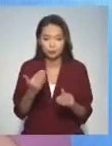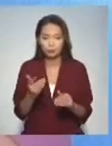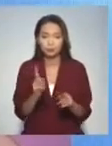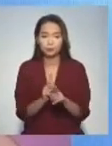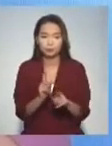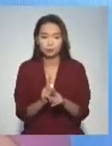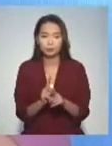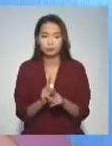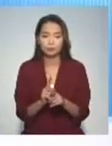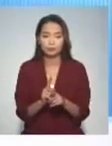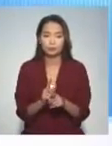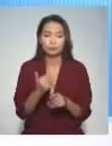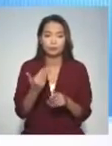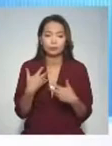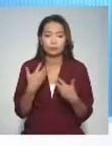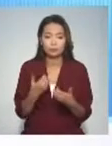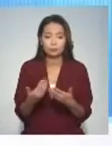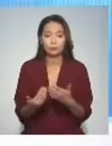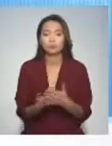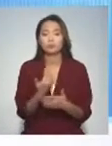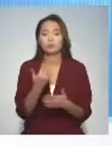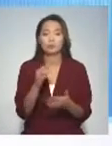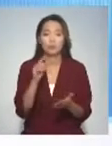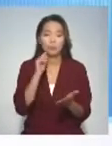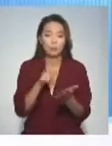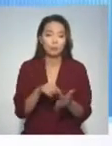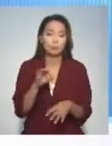жүйесі тежелгендіктен қазір күнде түсіп атқан